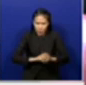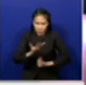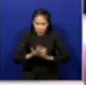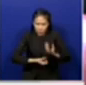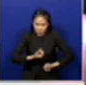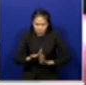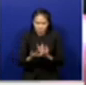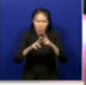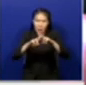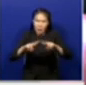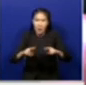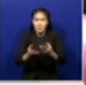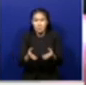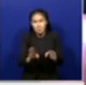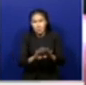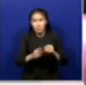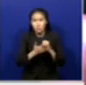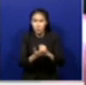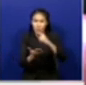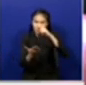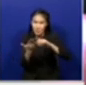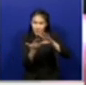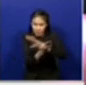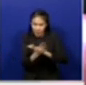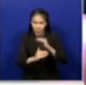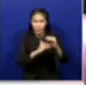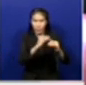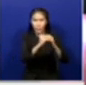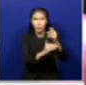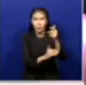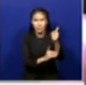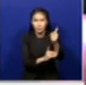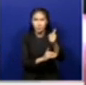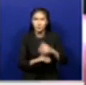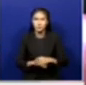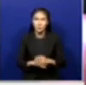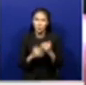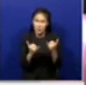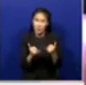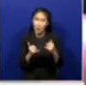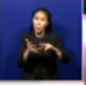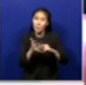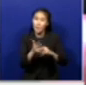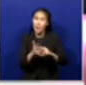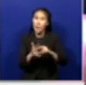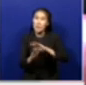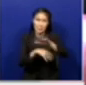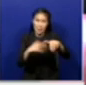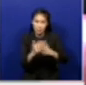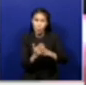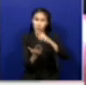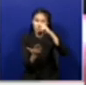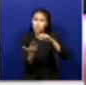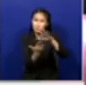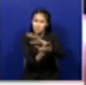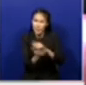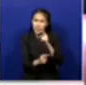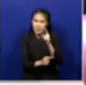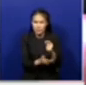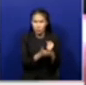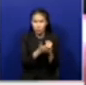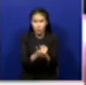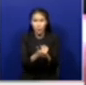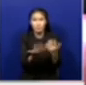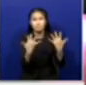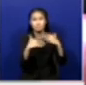างอย่างเพื่อที่จะทำให้ประเทศเรามาถึงจุดนี้ได้อันนี้ต้องบอกว่าเป็นความดีความชอบของประเทศไทยจริงๆแล้วผมก็คิดว่าเ